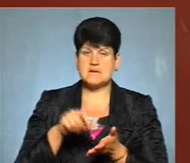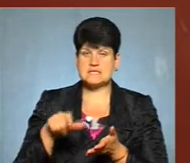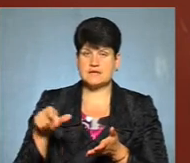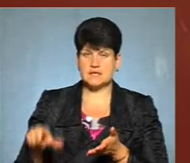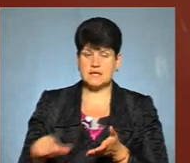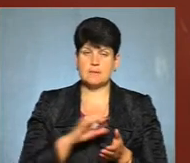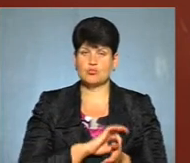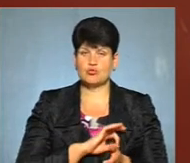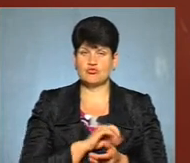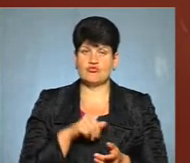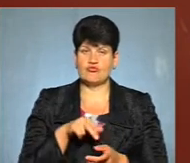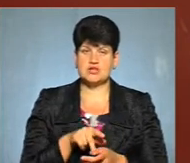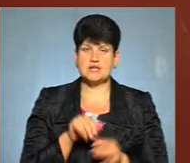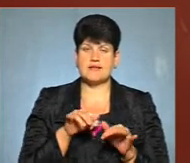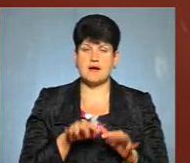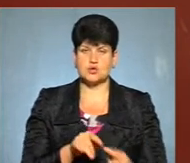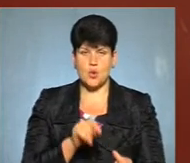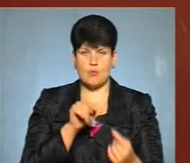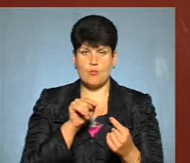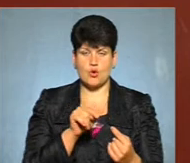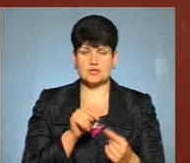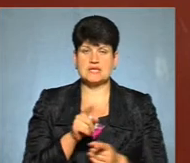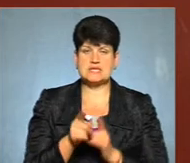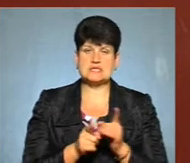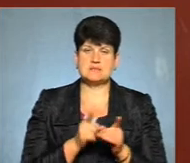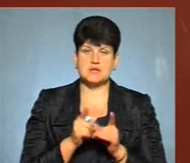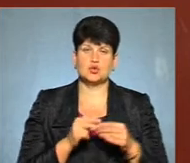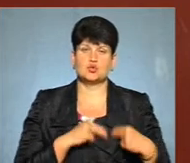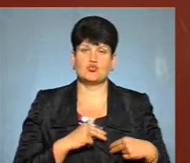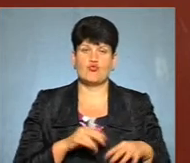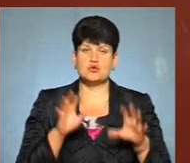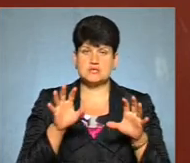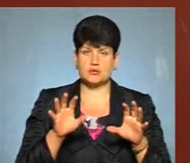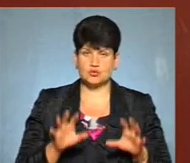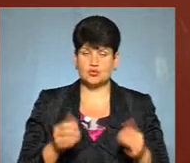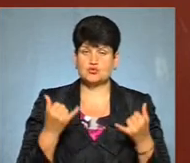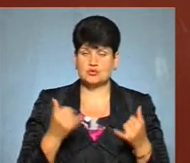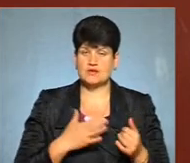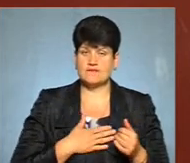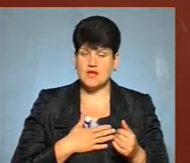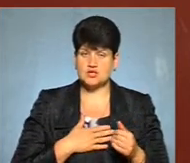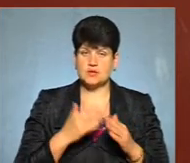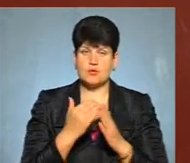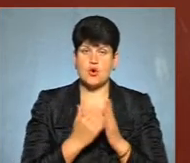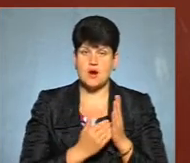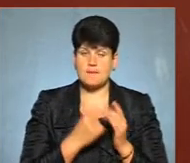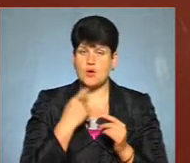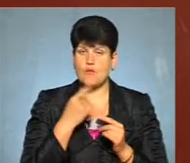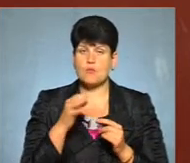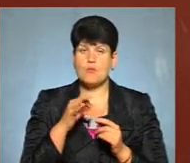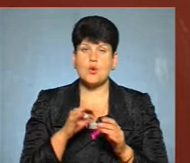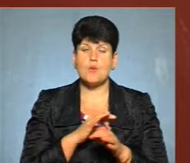профспілок вийшли на акцію протесту проти змін до трудового законодавства. Сьогодні у нашій програмі ми говоримо про проект